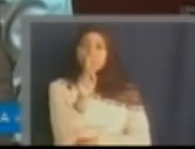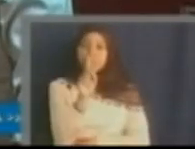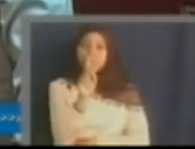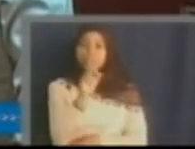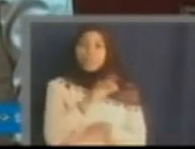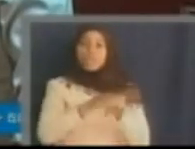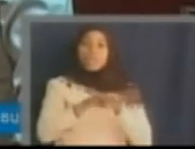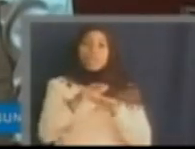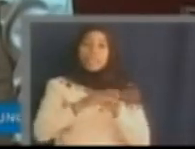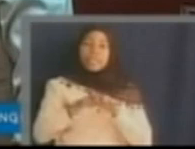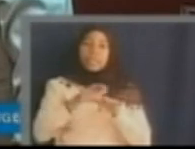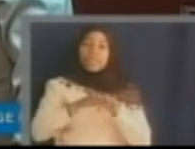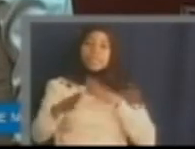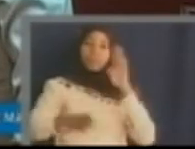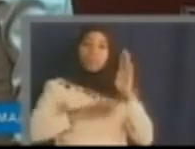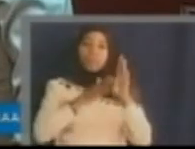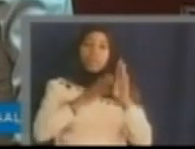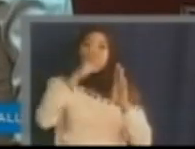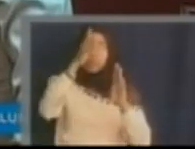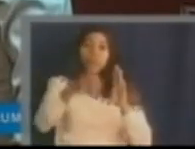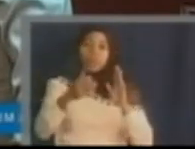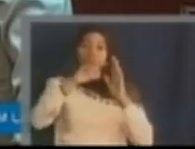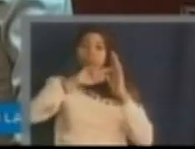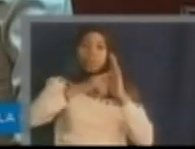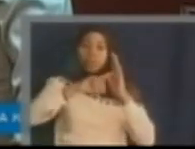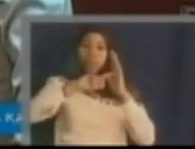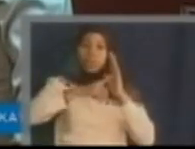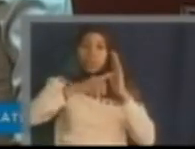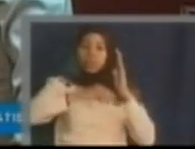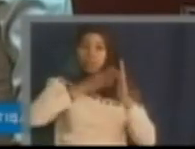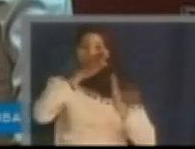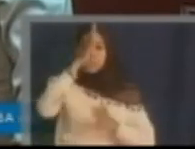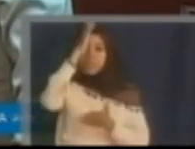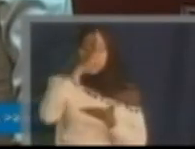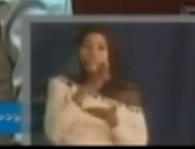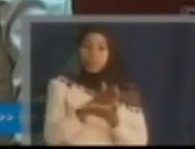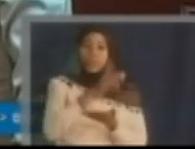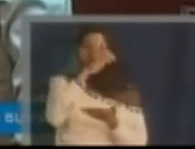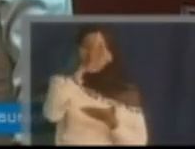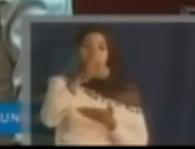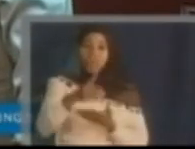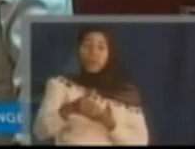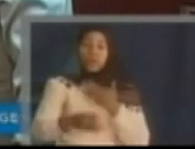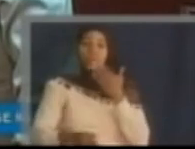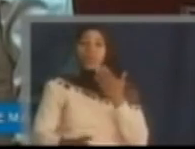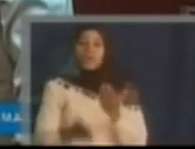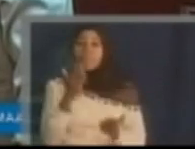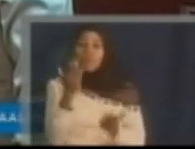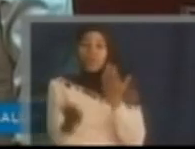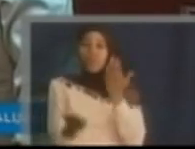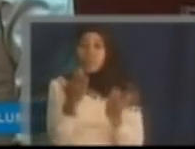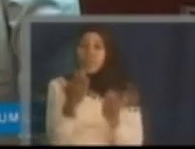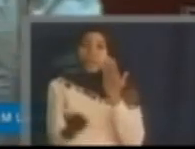ilielezwa kuwa lengo la kuwepo kwa kanuni hii ni kuhakikisha kuwa kuna kuwepo uwiano makundi